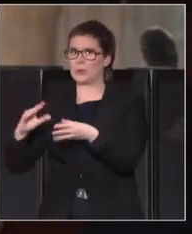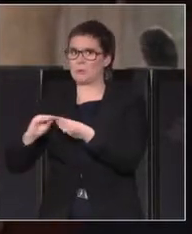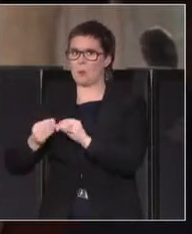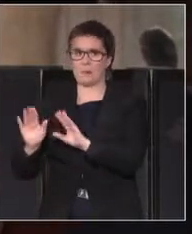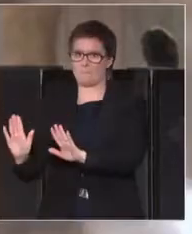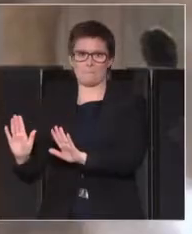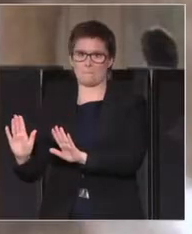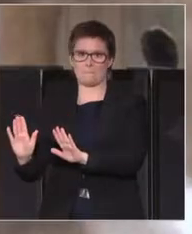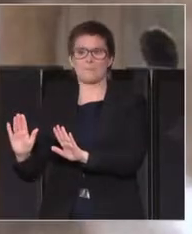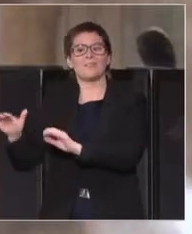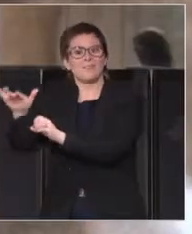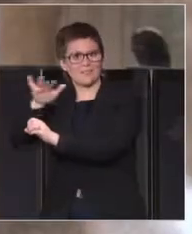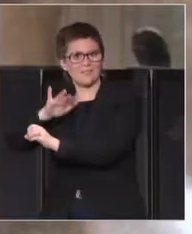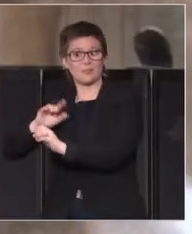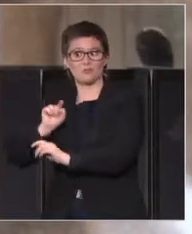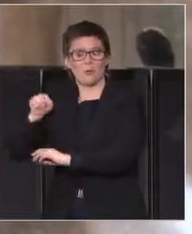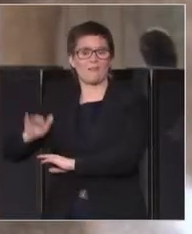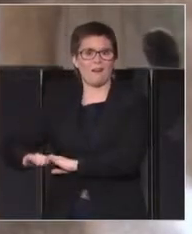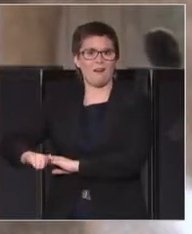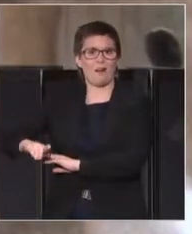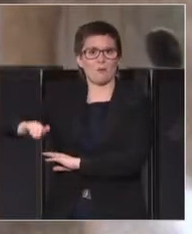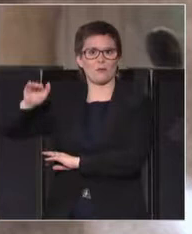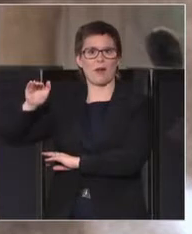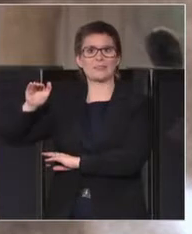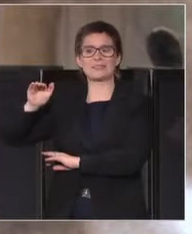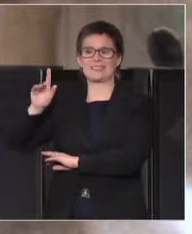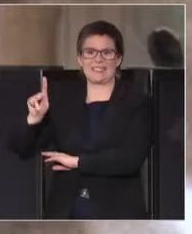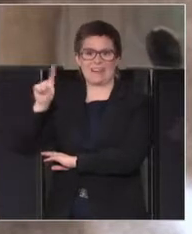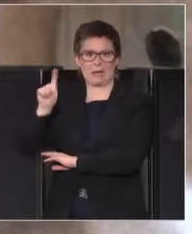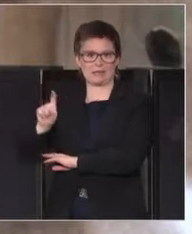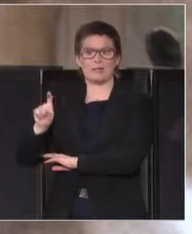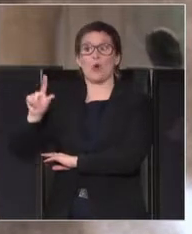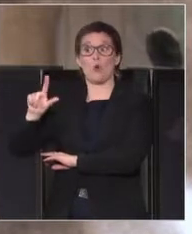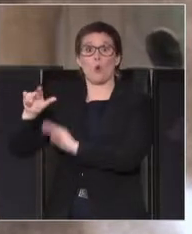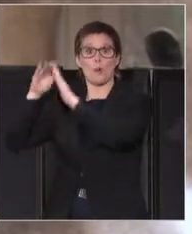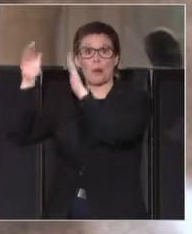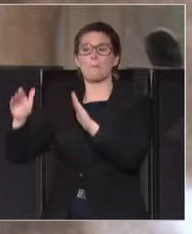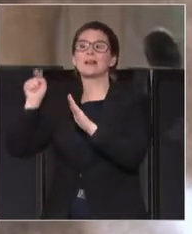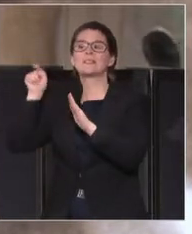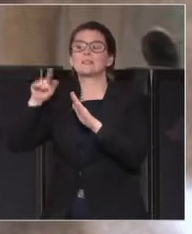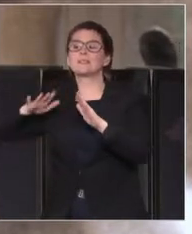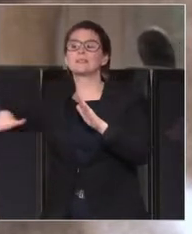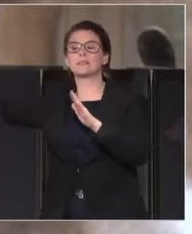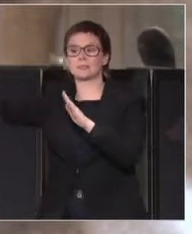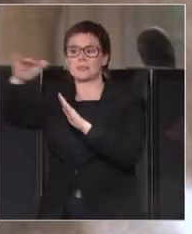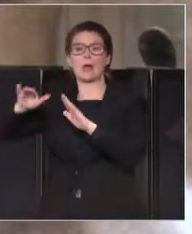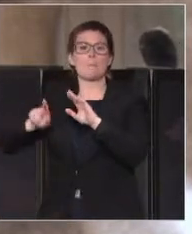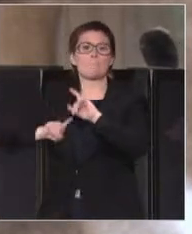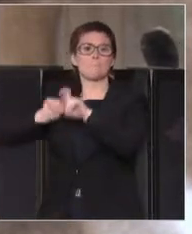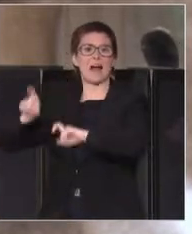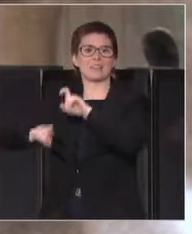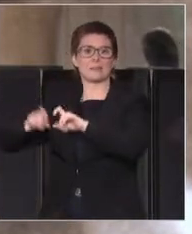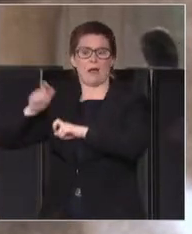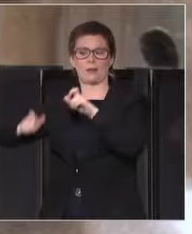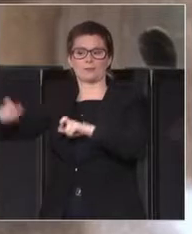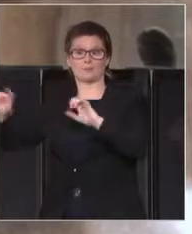Denn in der Umgebung des KZs waren Partisanen aktiv.